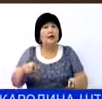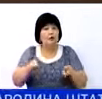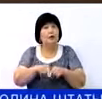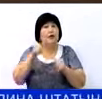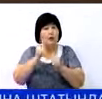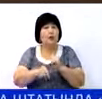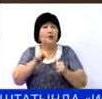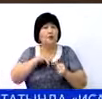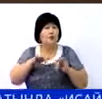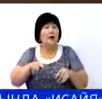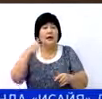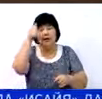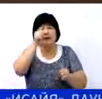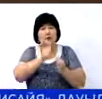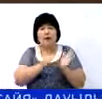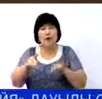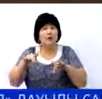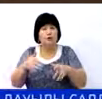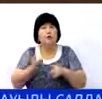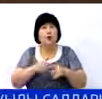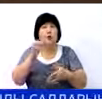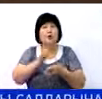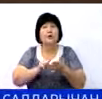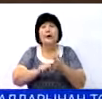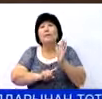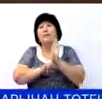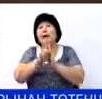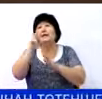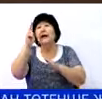жұмыстар жүріп жатқан жоқ, жылда жүріп жатқан жоқ. Сол себептен бастан аяғына дейін өздеріңіз болыңыздар.